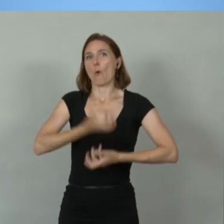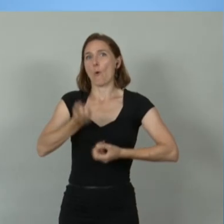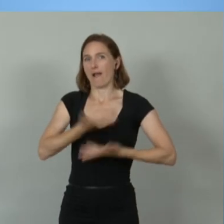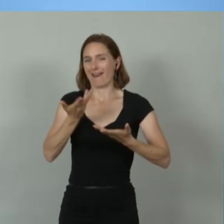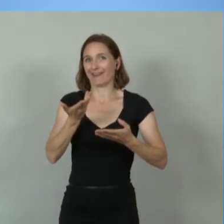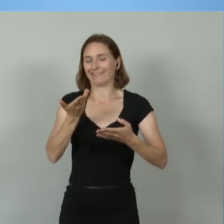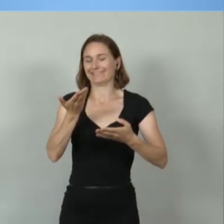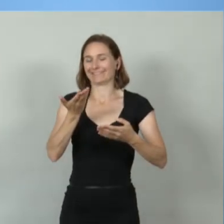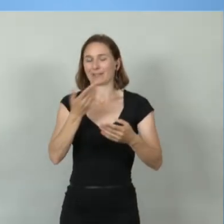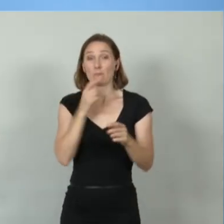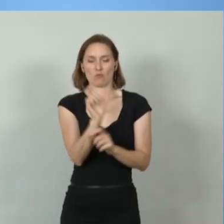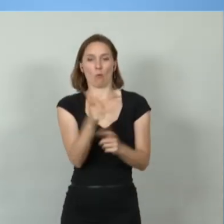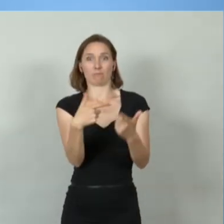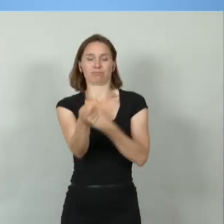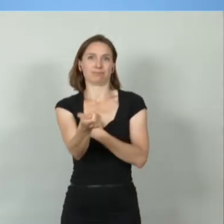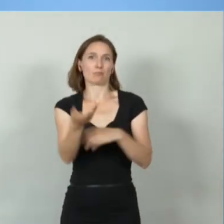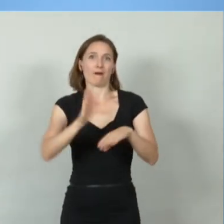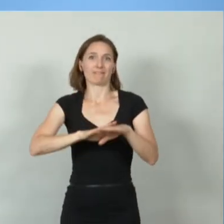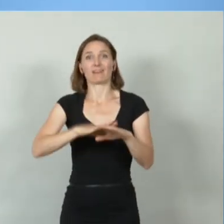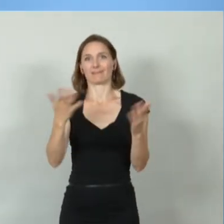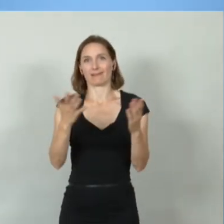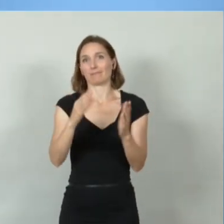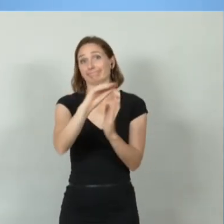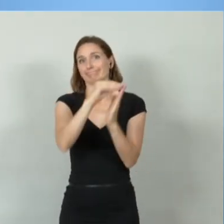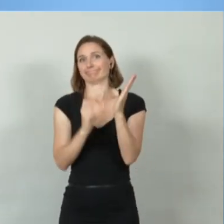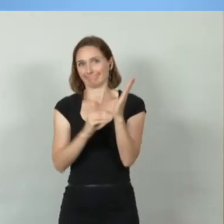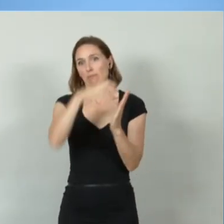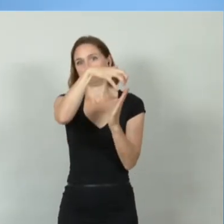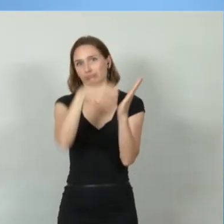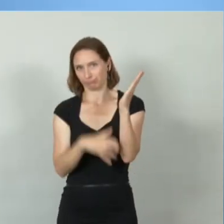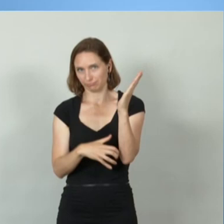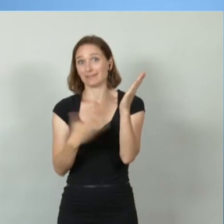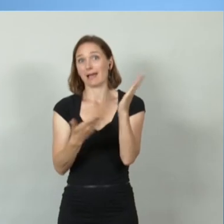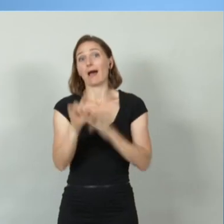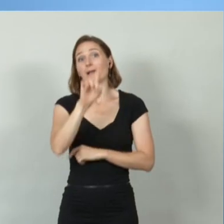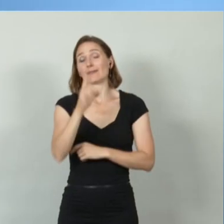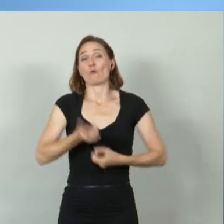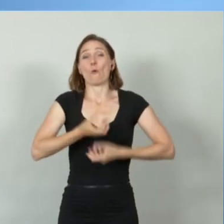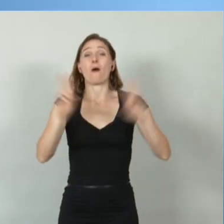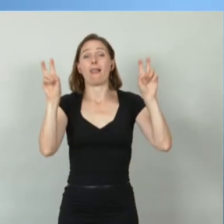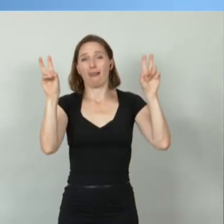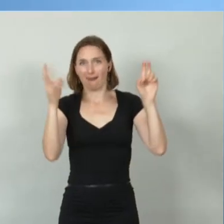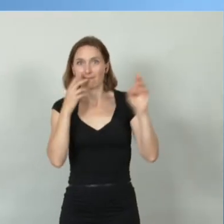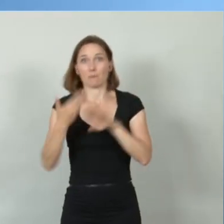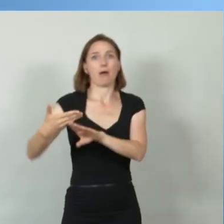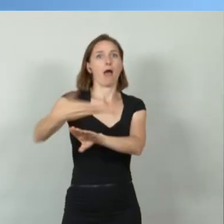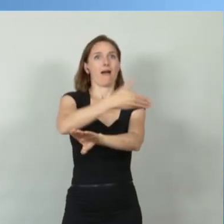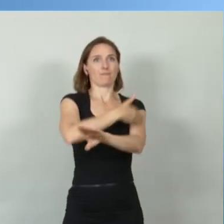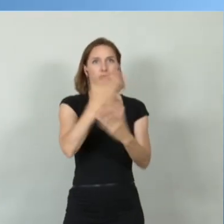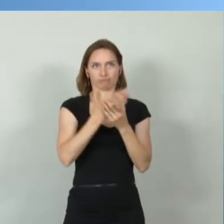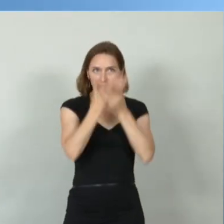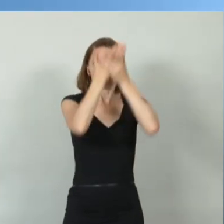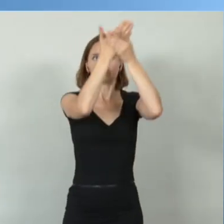écrites et que ces questions orales font l'objet d'un dépôt en amont du conseil municipal écrit donc son lus